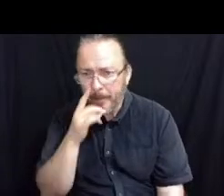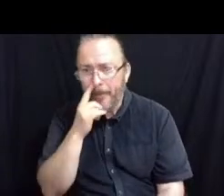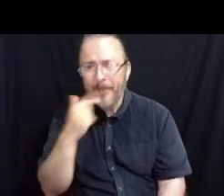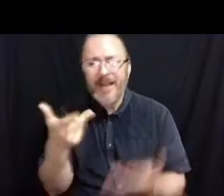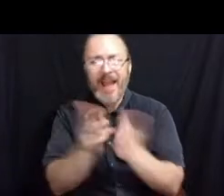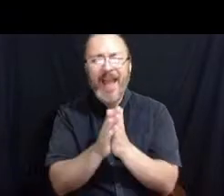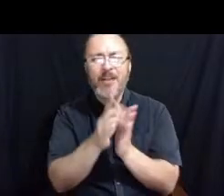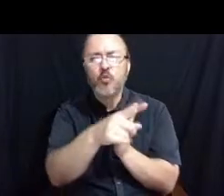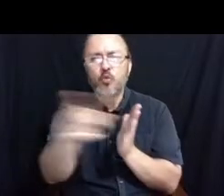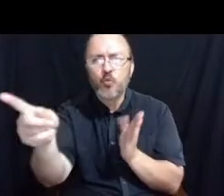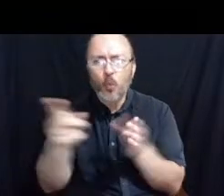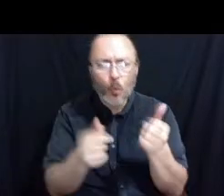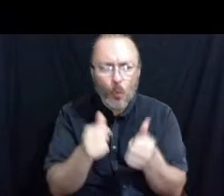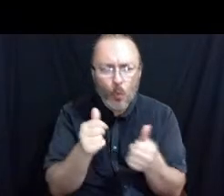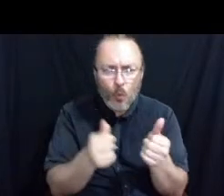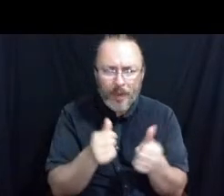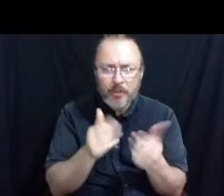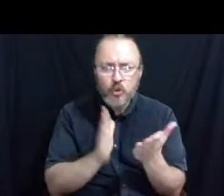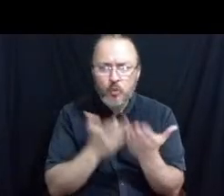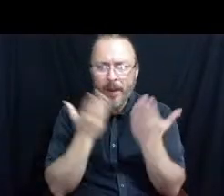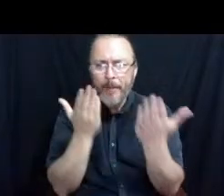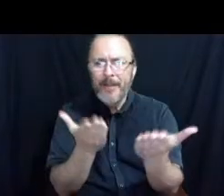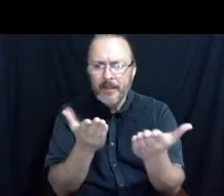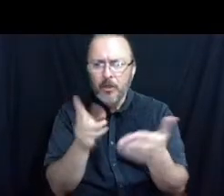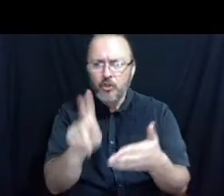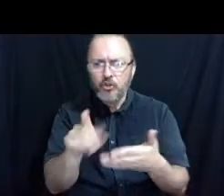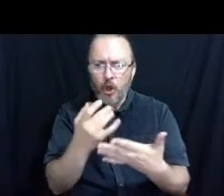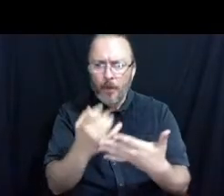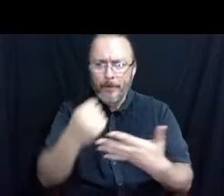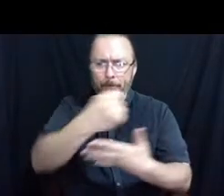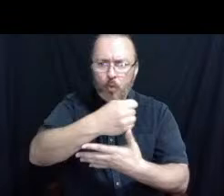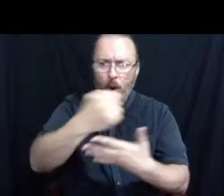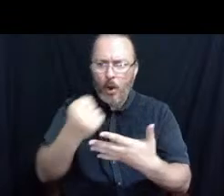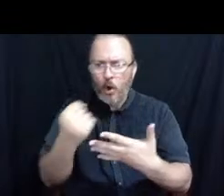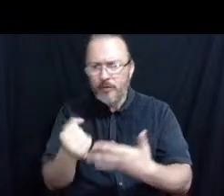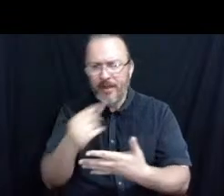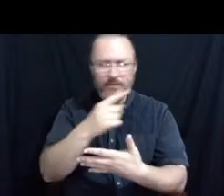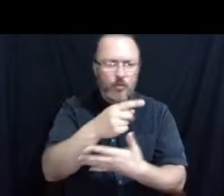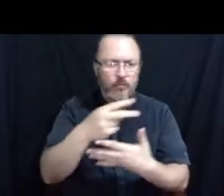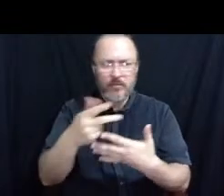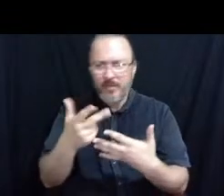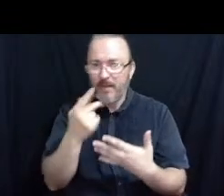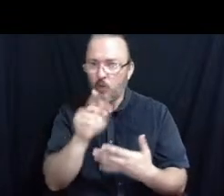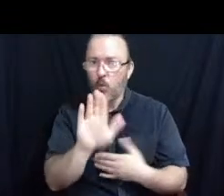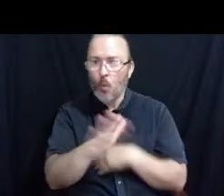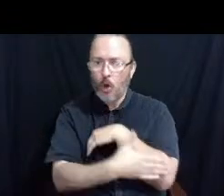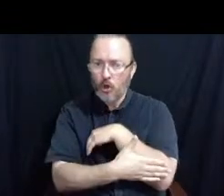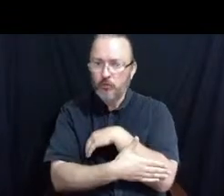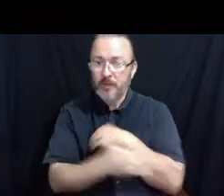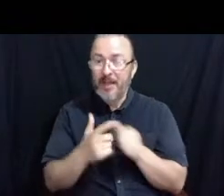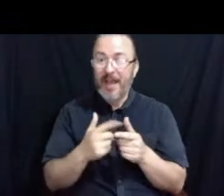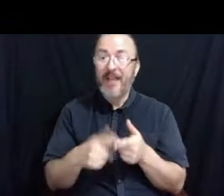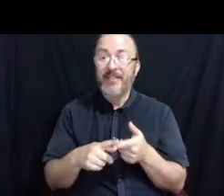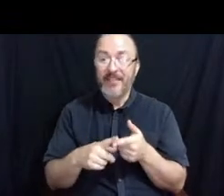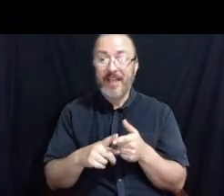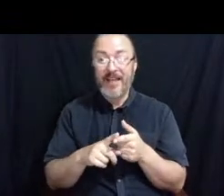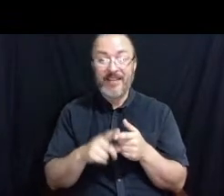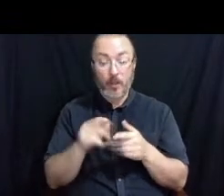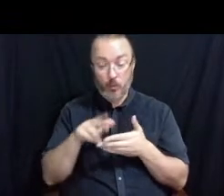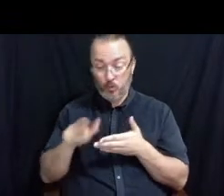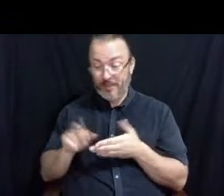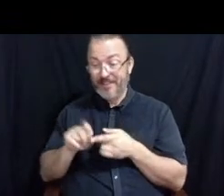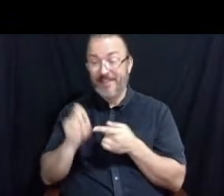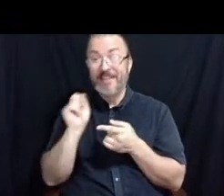quelles recommandations du rapport GEM devraient avoir la priorité absolue dans votre pays. Nous vous demandons d'envoyer les résultats du sondage à votre ministre